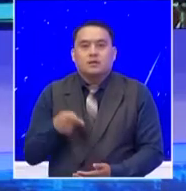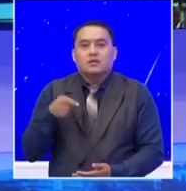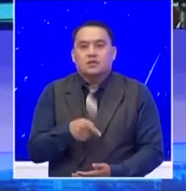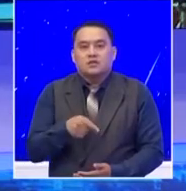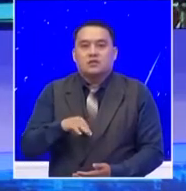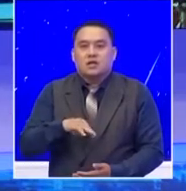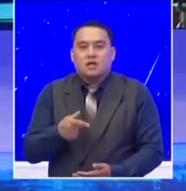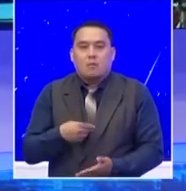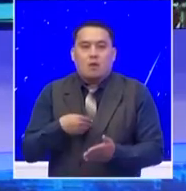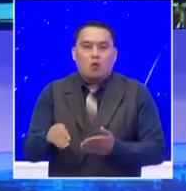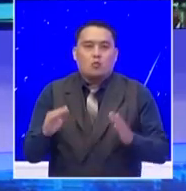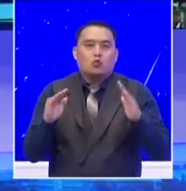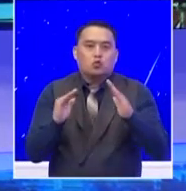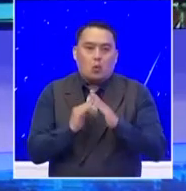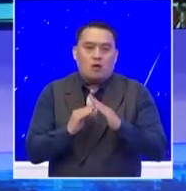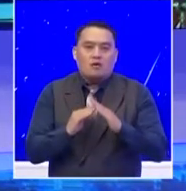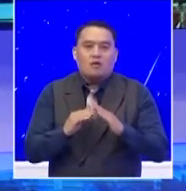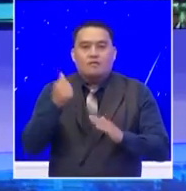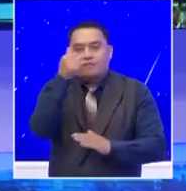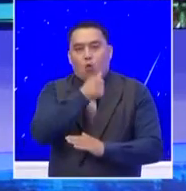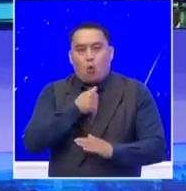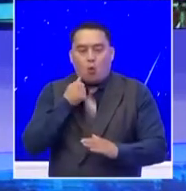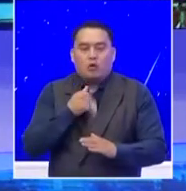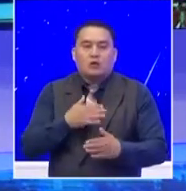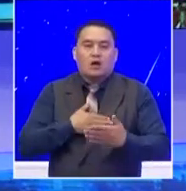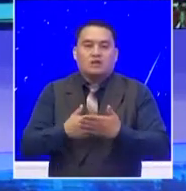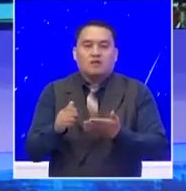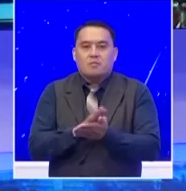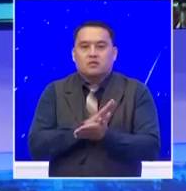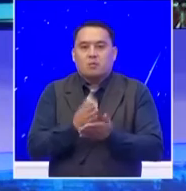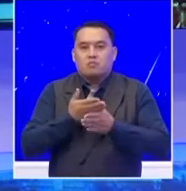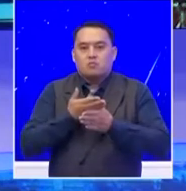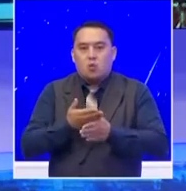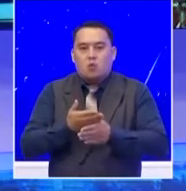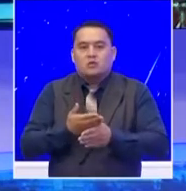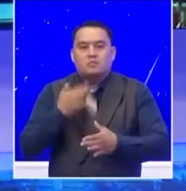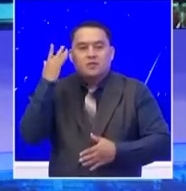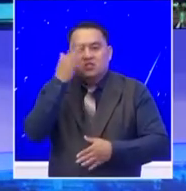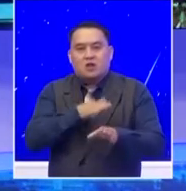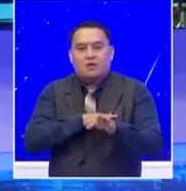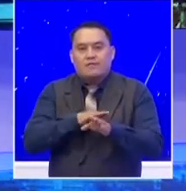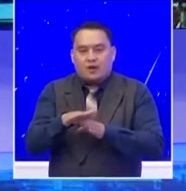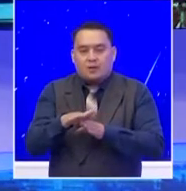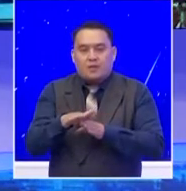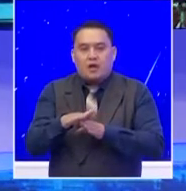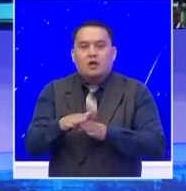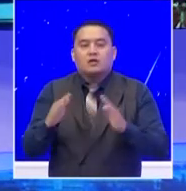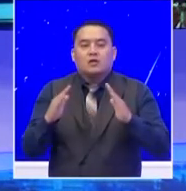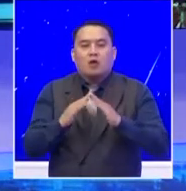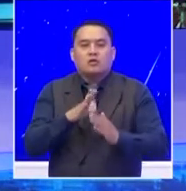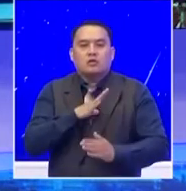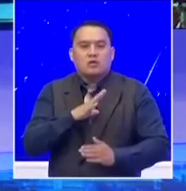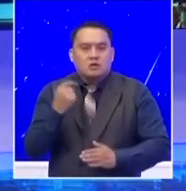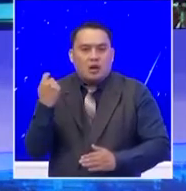1000 тенге на покупку жилья. В год волонтеров исполняются мечты тех, кто никогда не имел собственной крыши над головой. Благотворительный